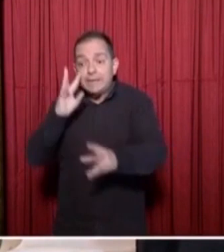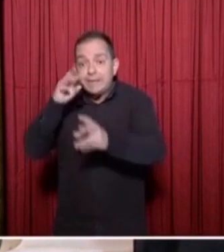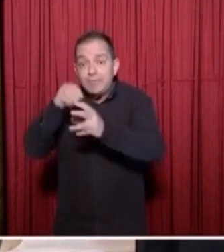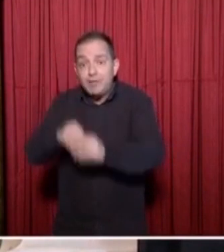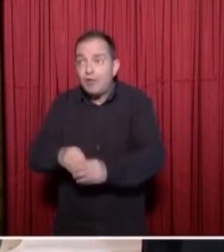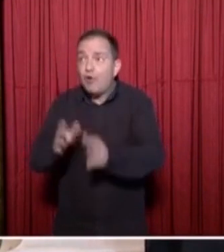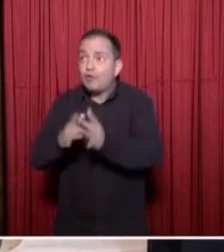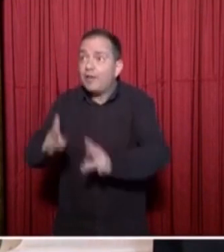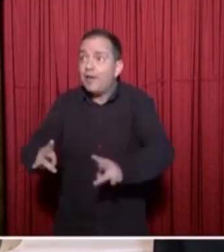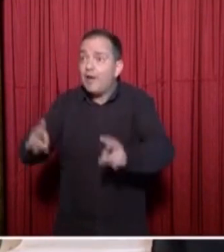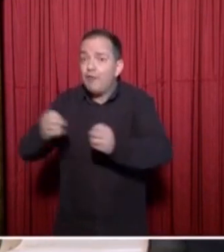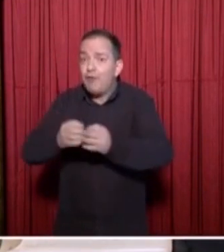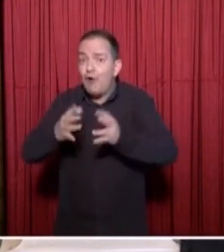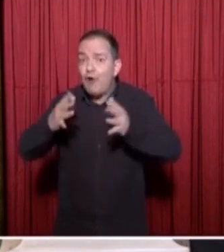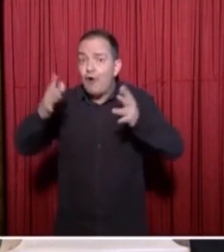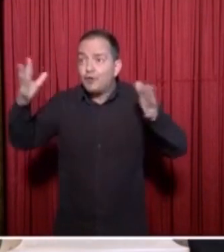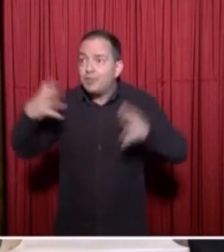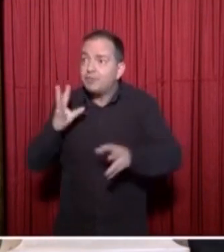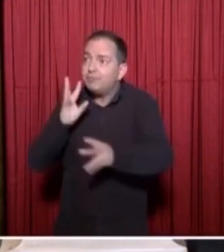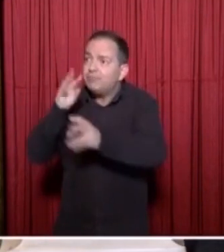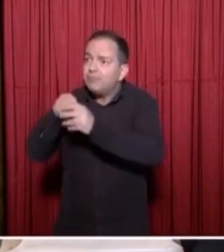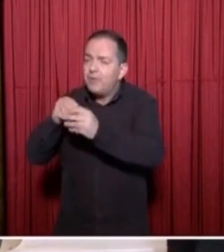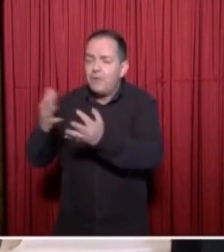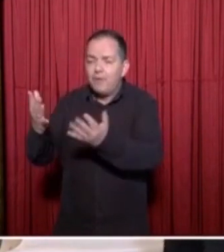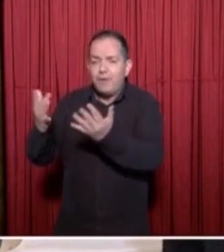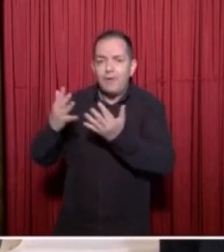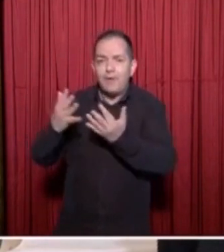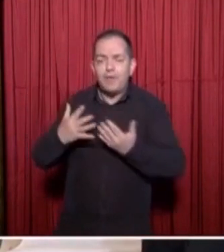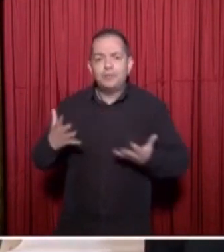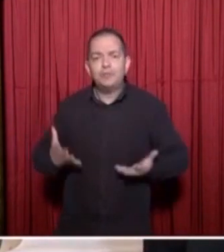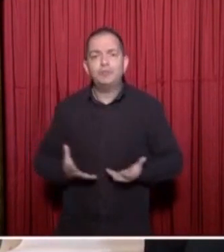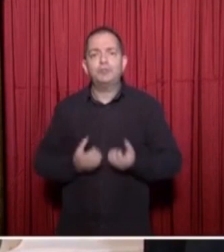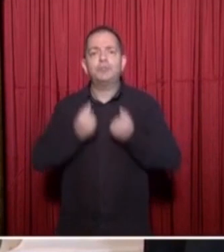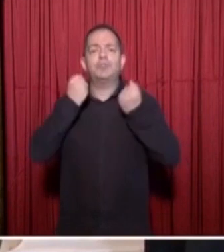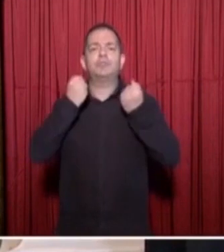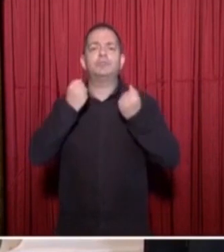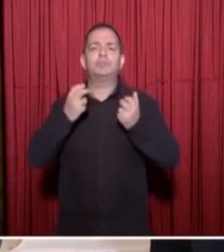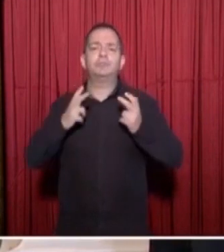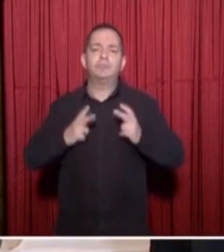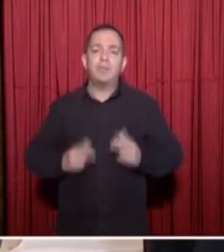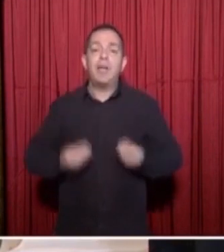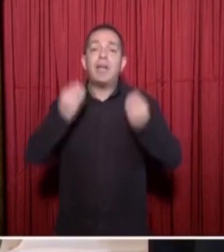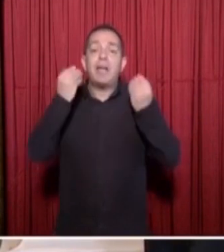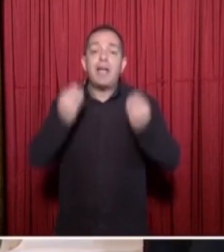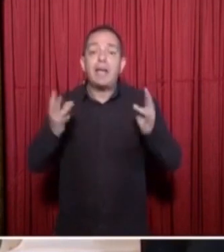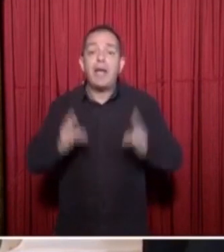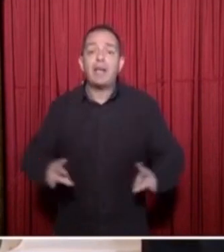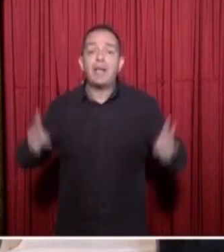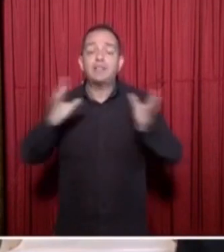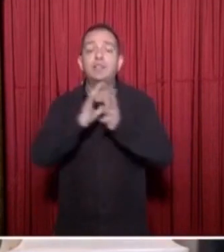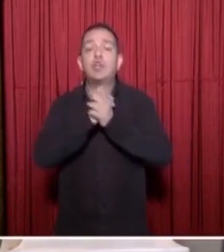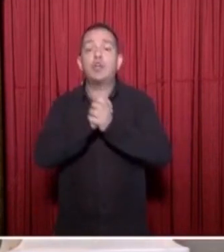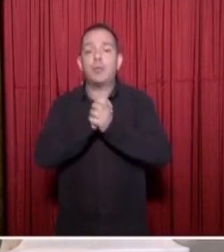φως, το λυτρωτικό φως της υπάρξεως. Καλή Ανάσταση και